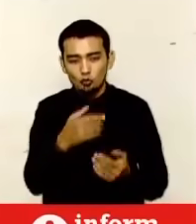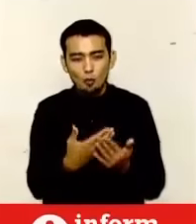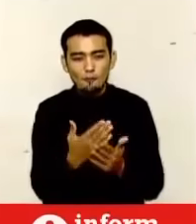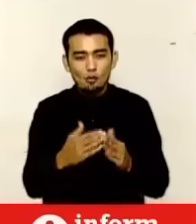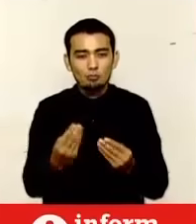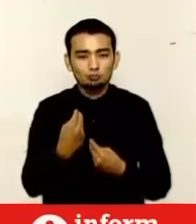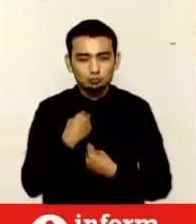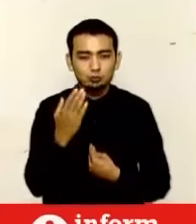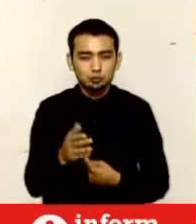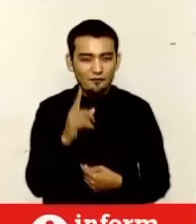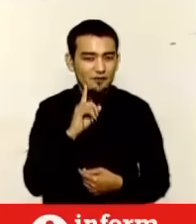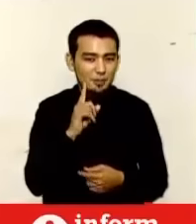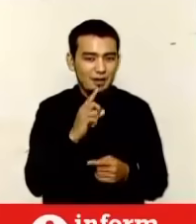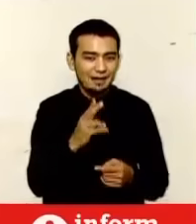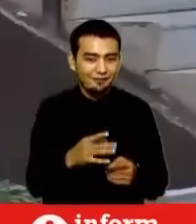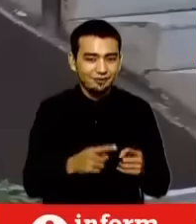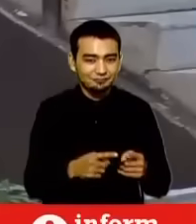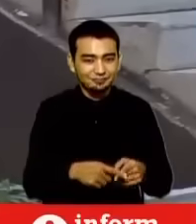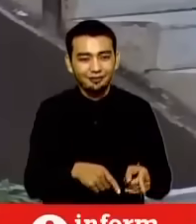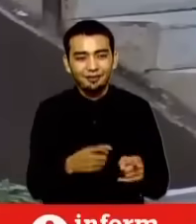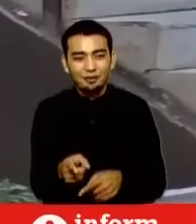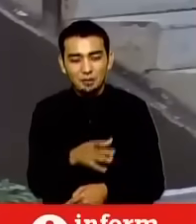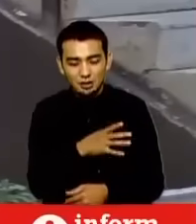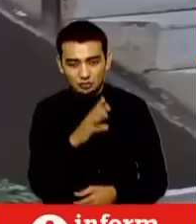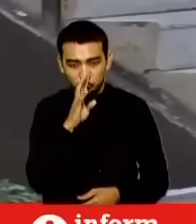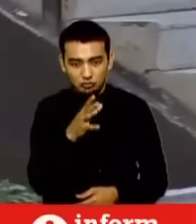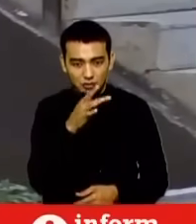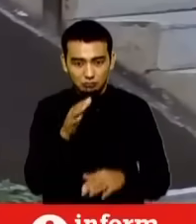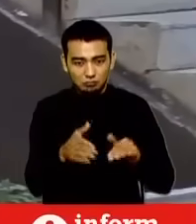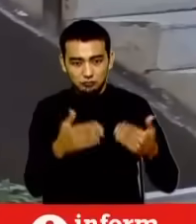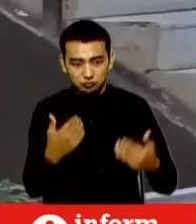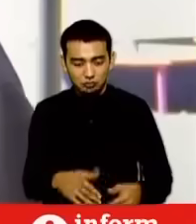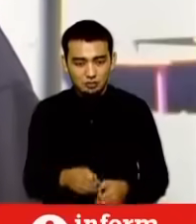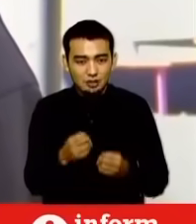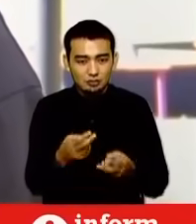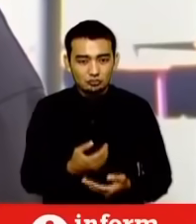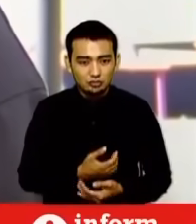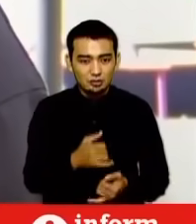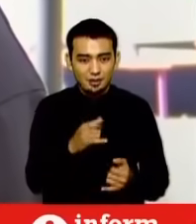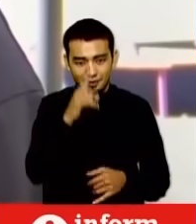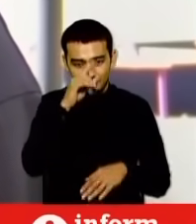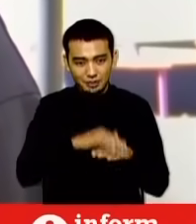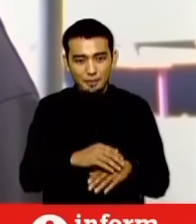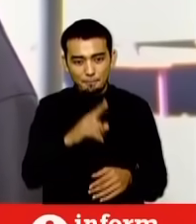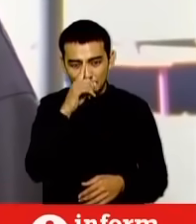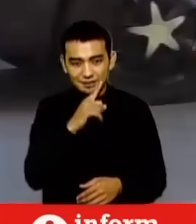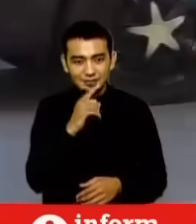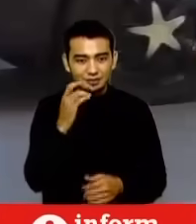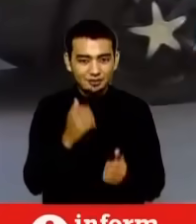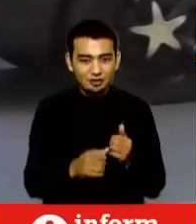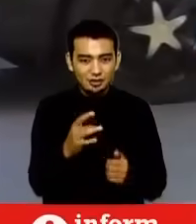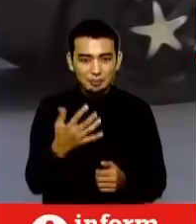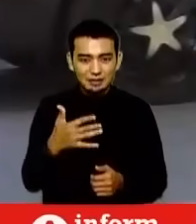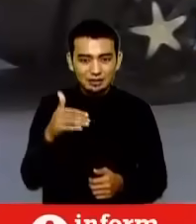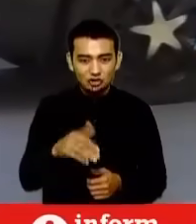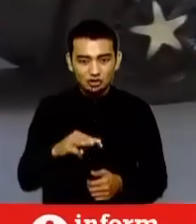береміз деп уақытша жалдамалы пәтерге көшірген. Содан міне 4 жылдан аса уақыт өтті дейді тұрғын. Әкімдіктің айына пәтерге деп беретін 50 мың